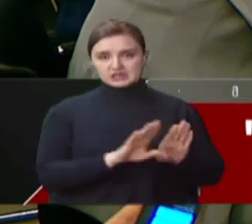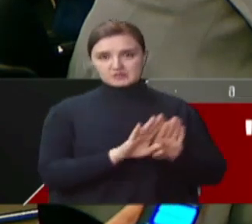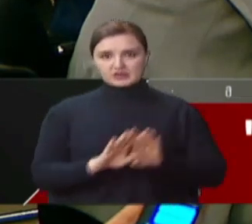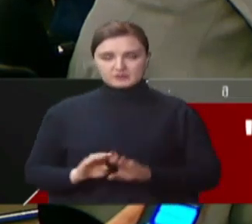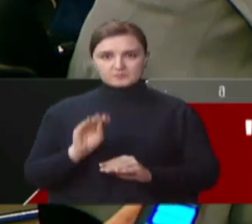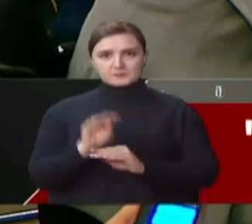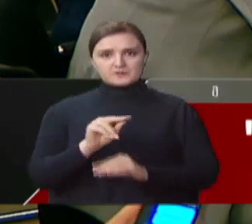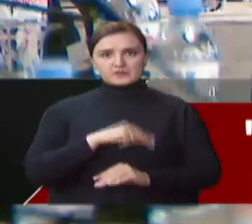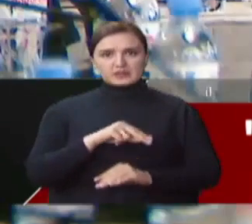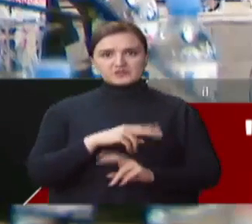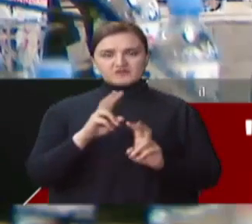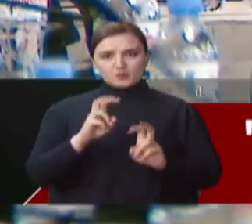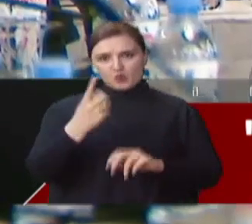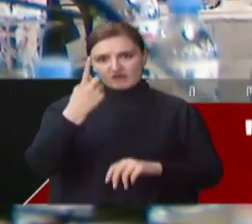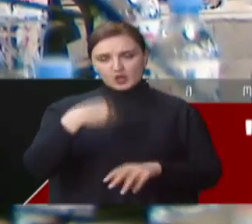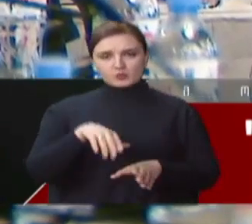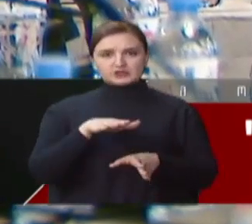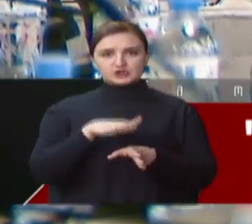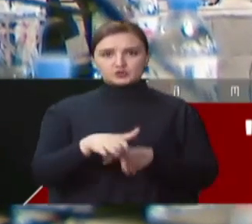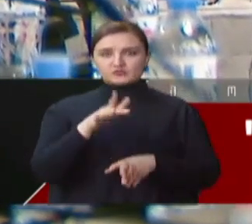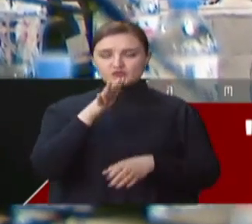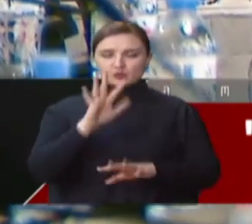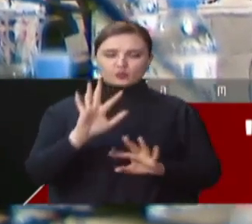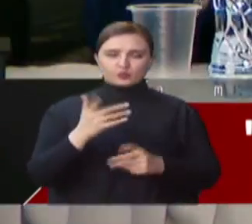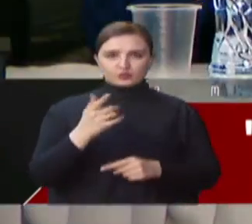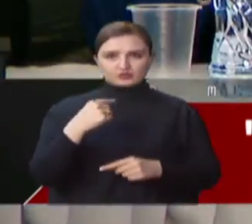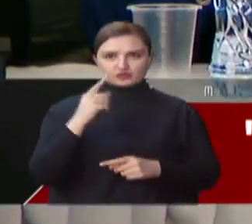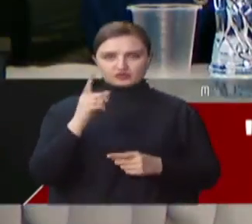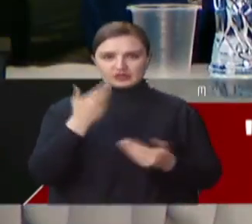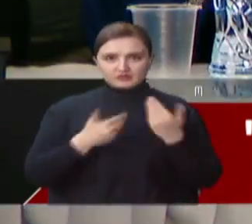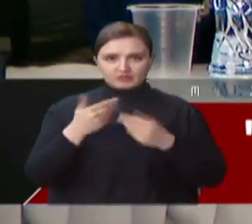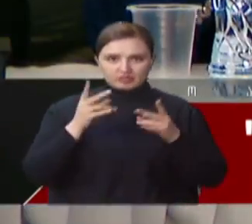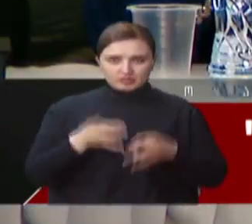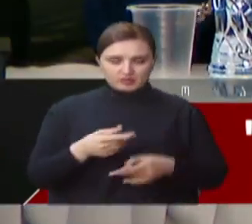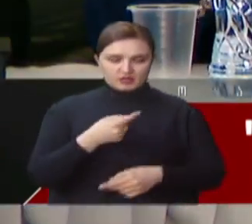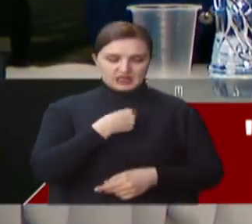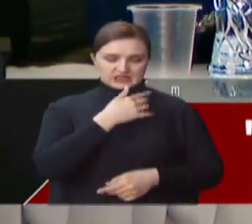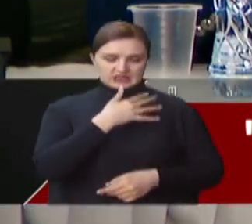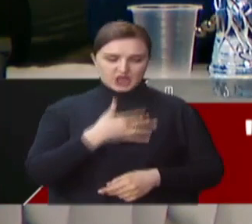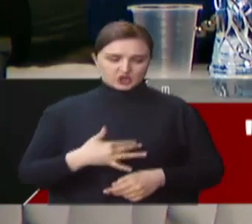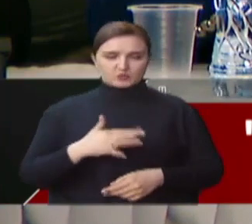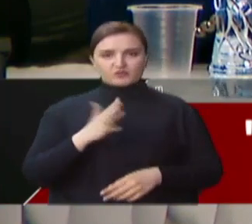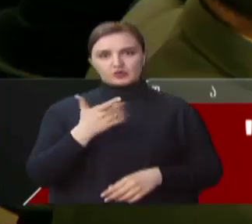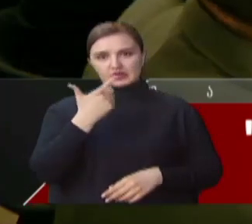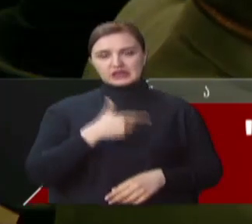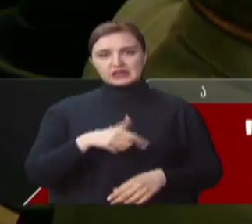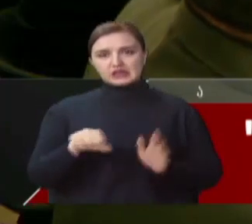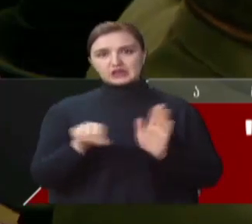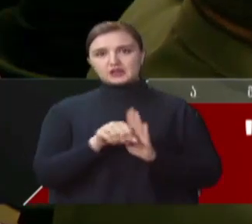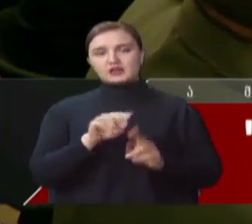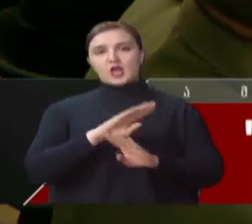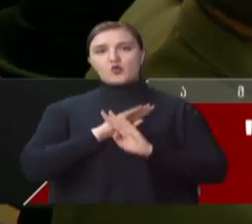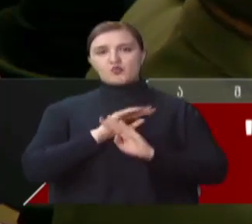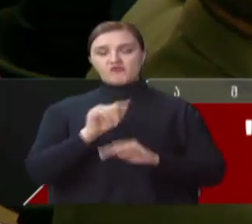изрдеба сам сахура брюи мовале обишес руле бис дрос тачра дасахич рабисан тахуп ишем тховаши, тат се були компенсации с одено